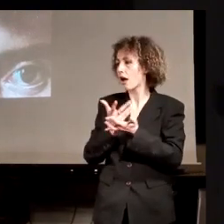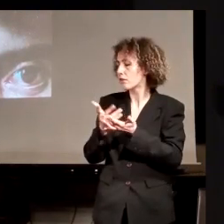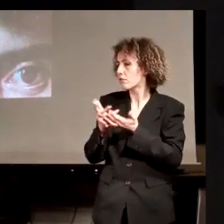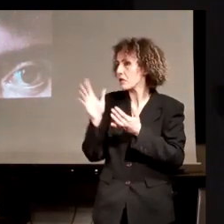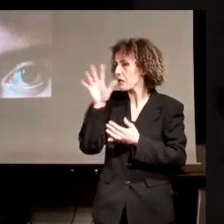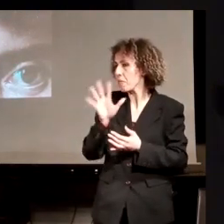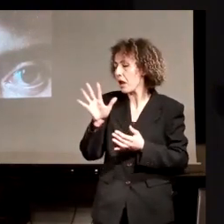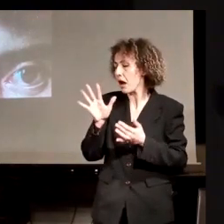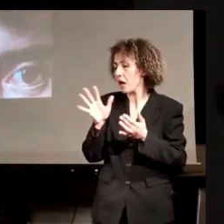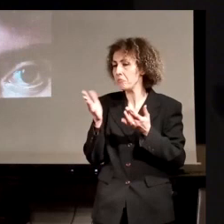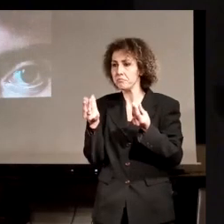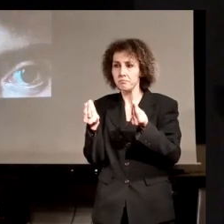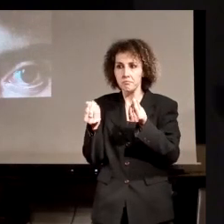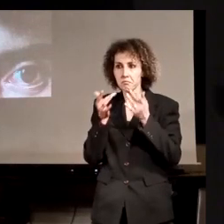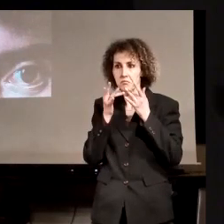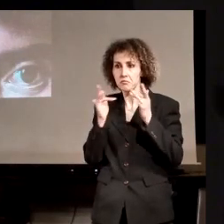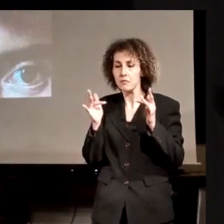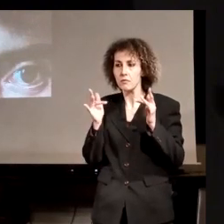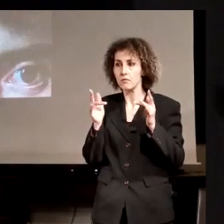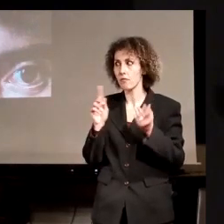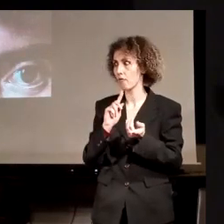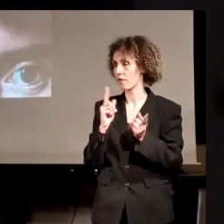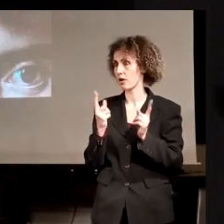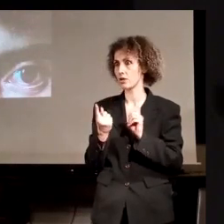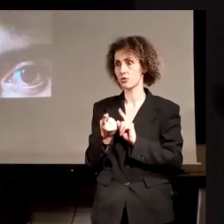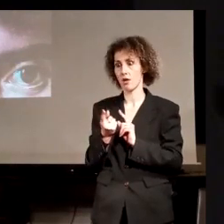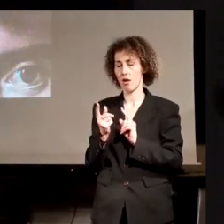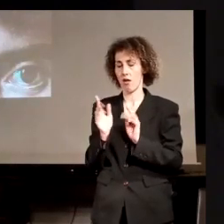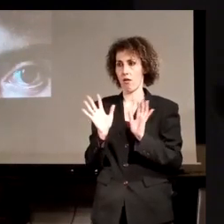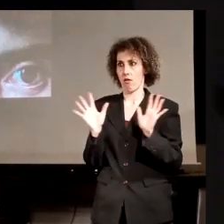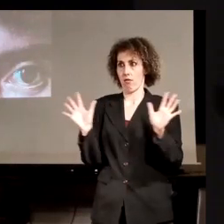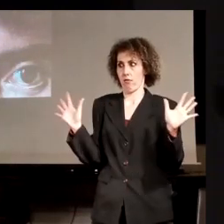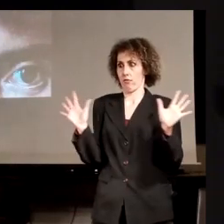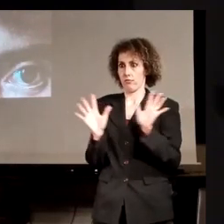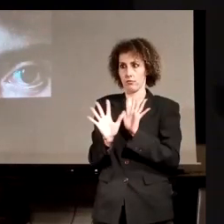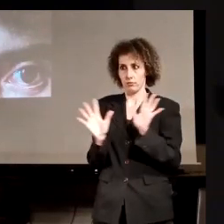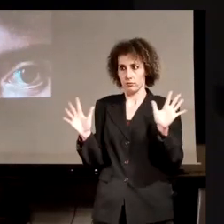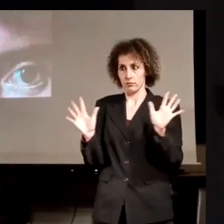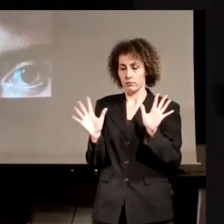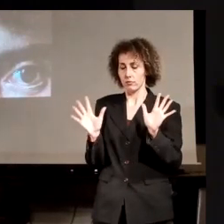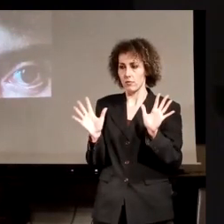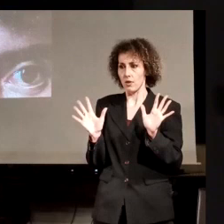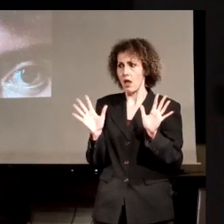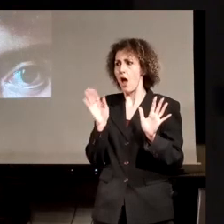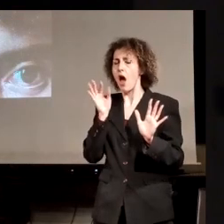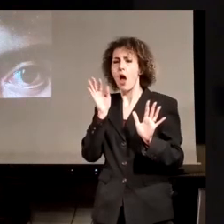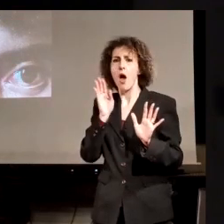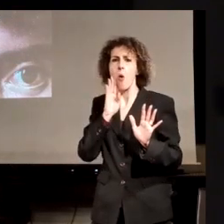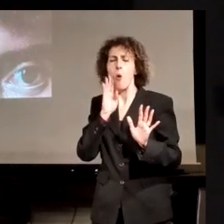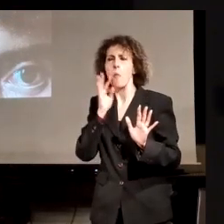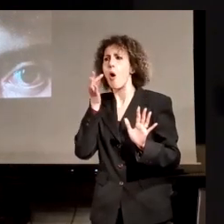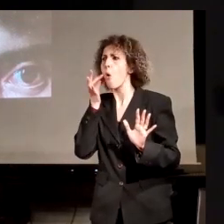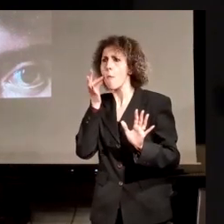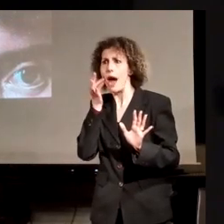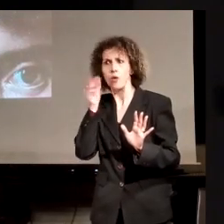una cosa da niente ma fu una scena infernale a vedersi quello lì sembrava neppure un essere umano